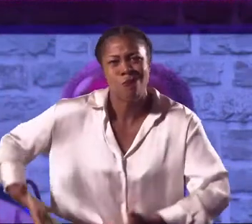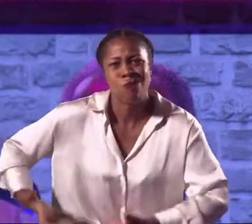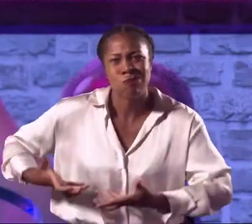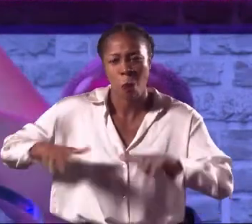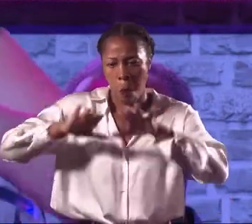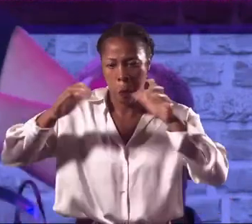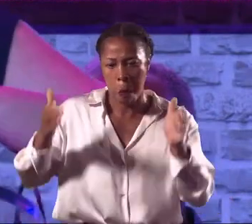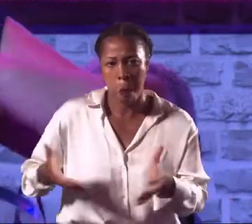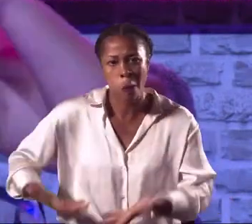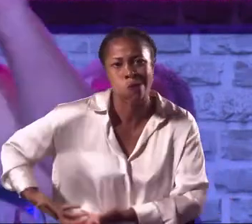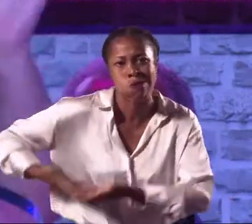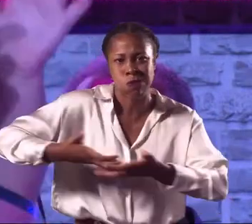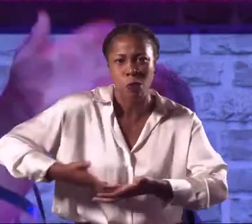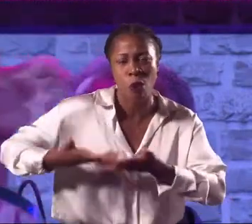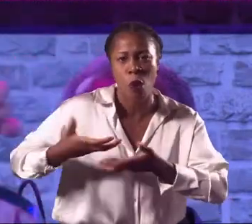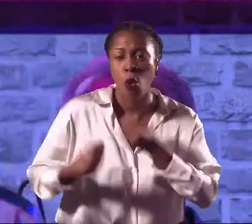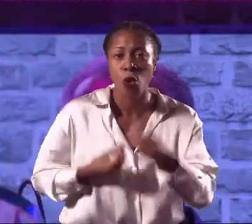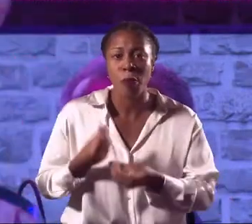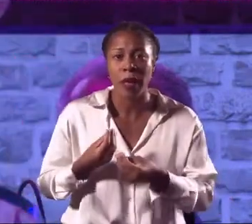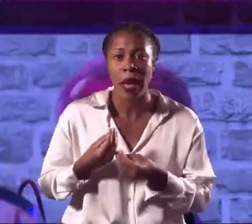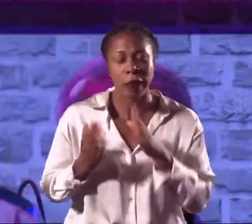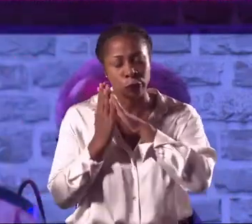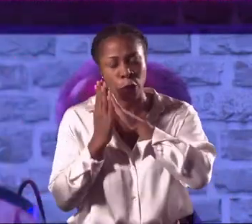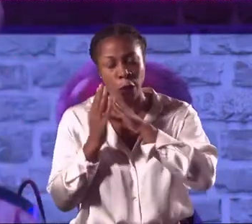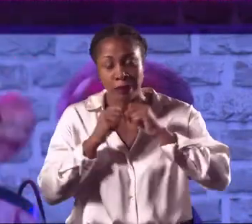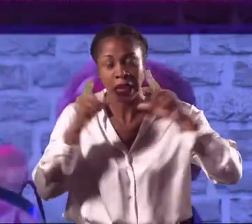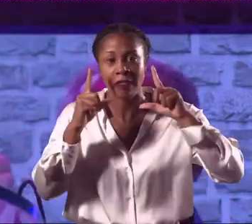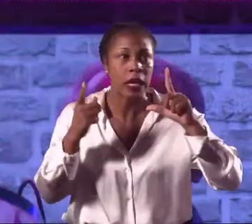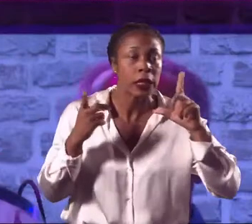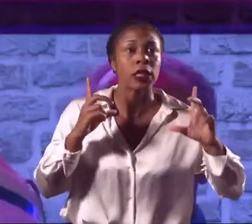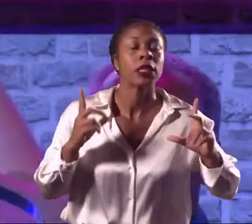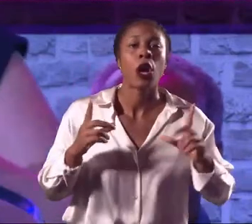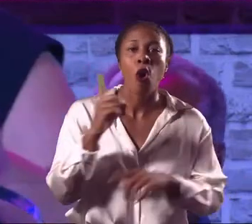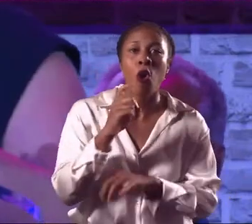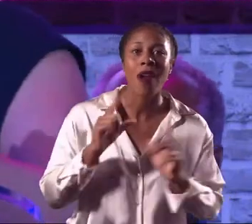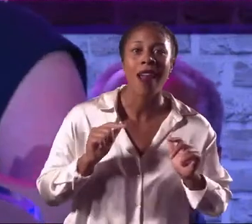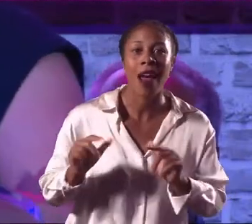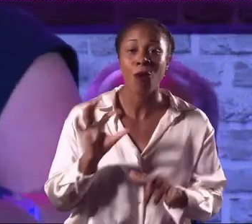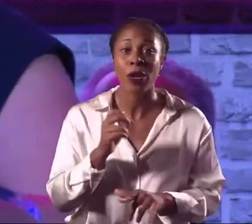bidons, de se réveiller à n'importe quelle heure de la nuit en espérant qu'il y ait un filet d'eau qui